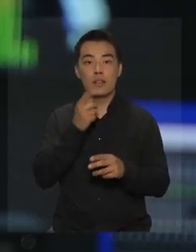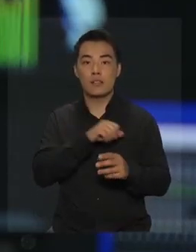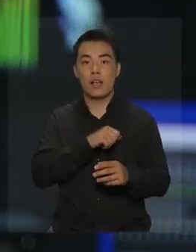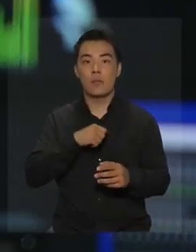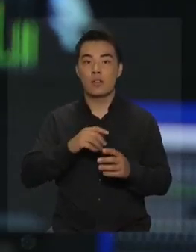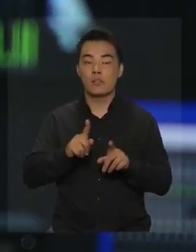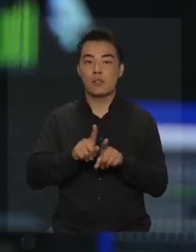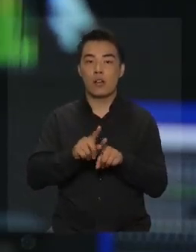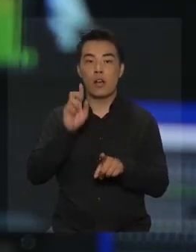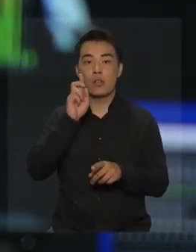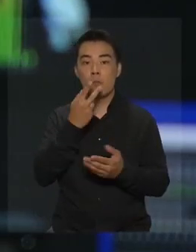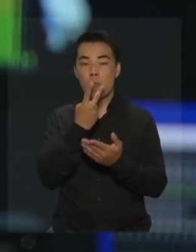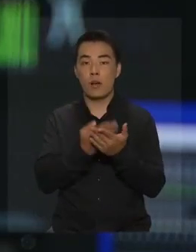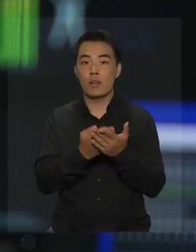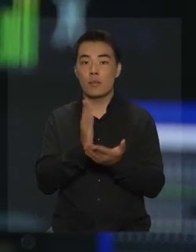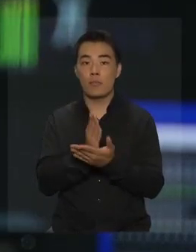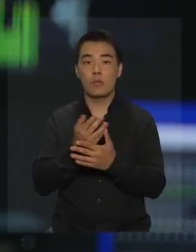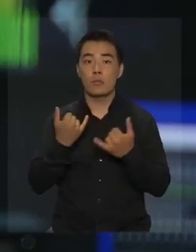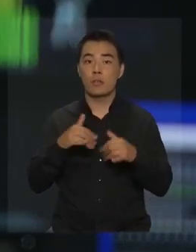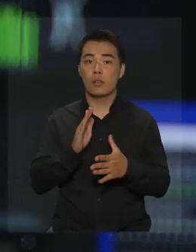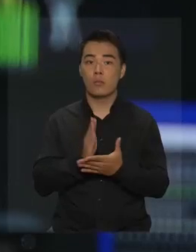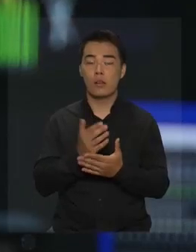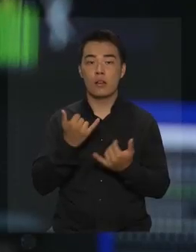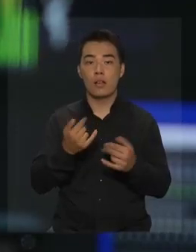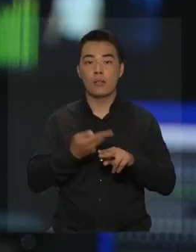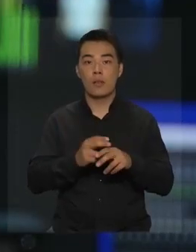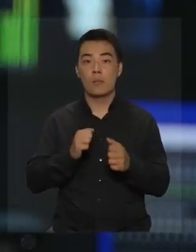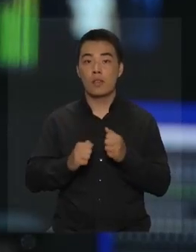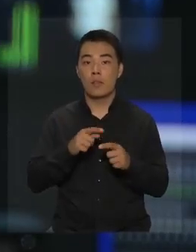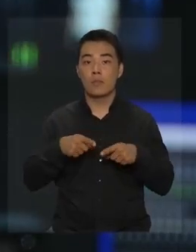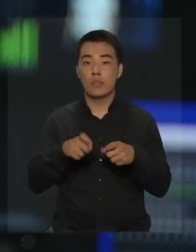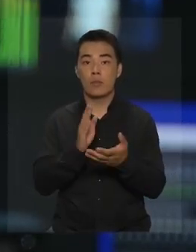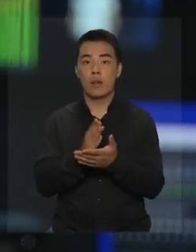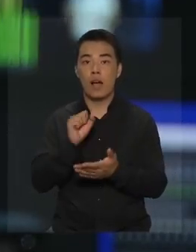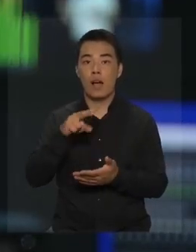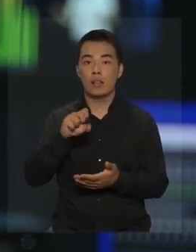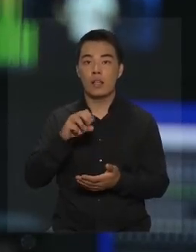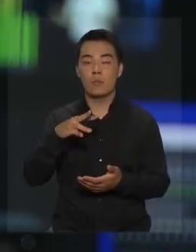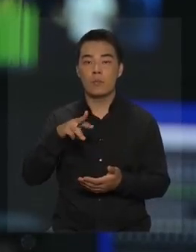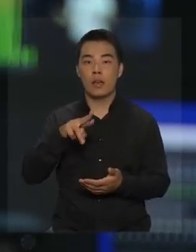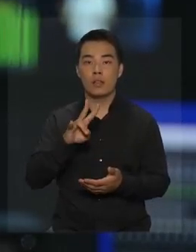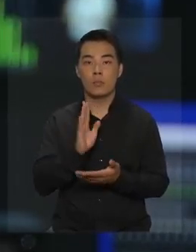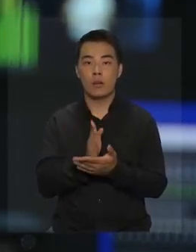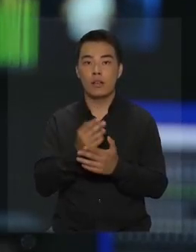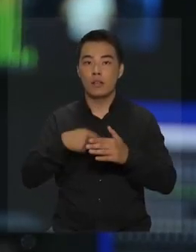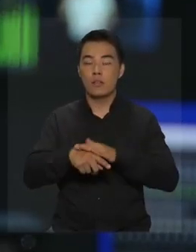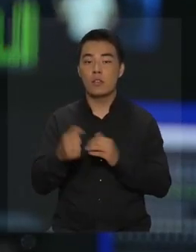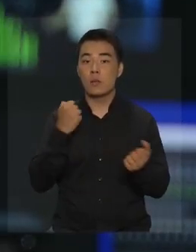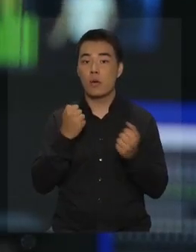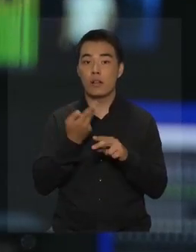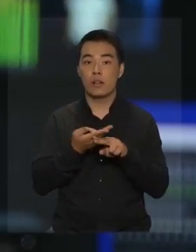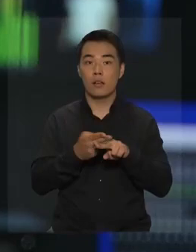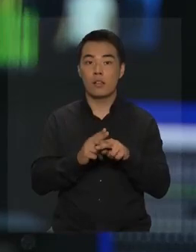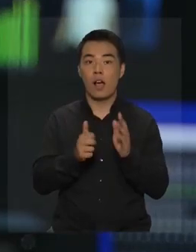еліміз бойынша үздік көрсеткіш. Қарт желаяқтың есім сойы Алла Мян. Бір қызығы ардагер ұстаз спортпен